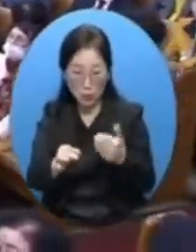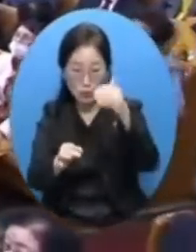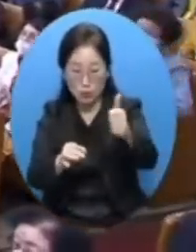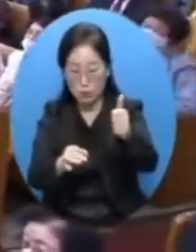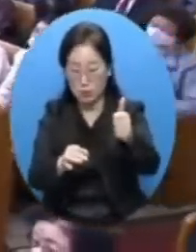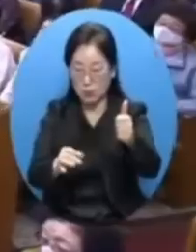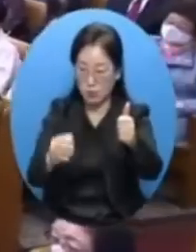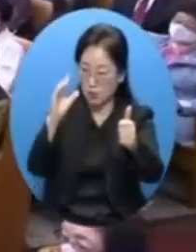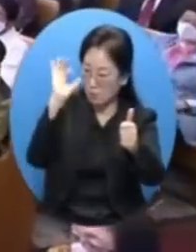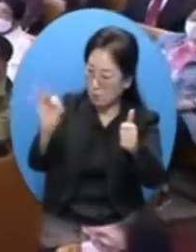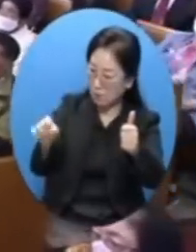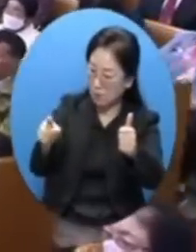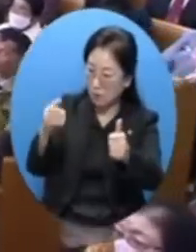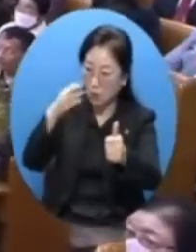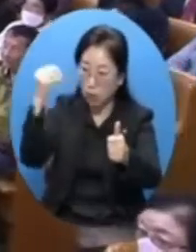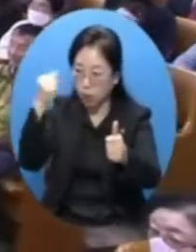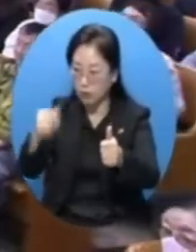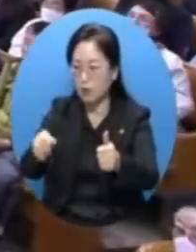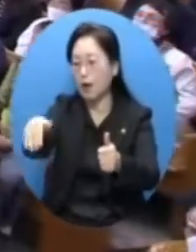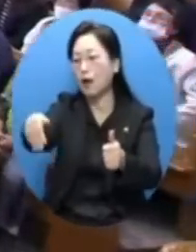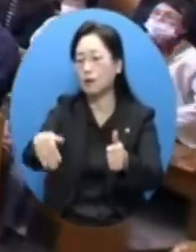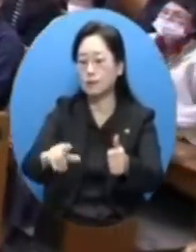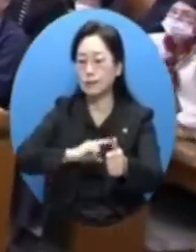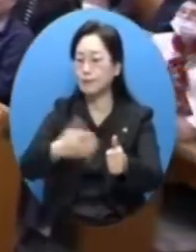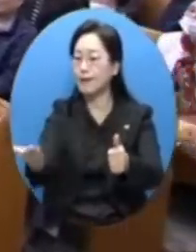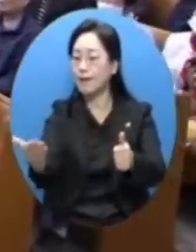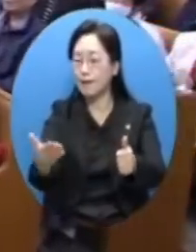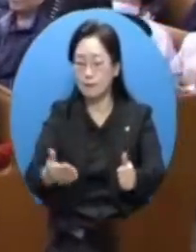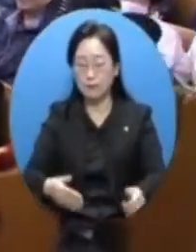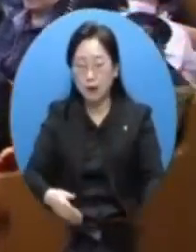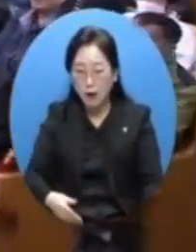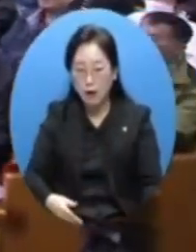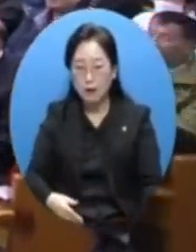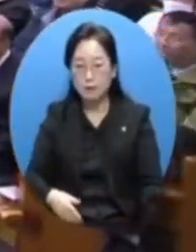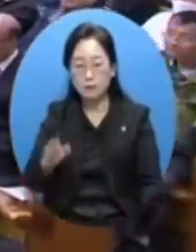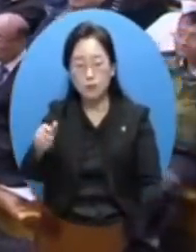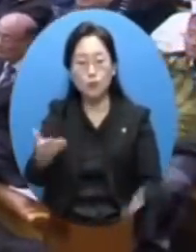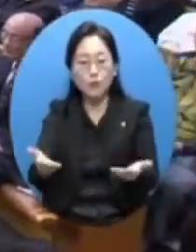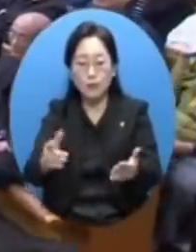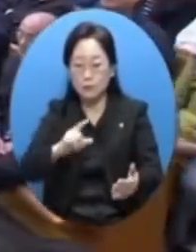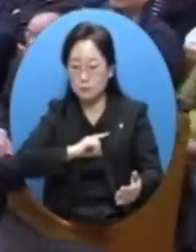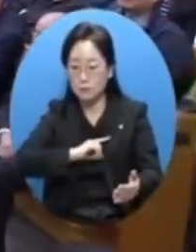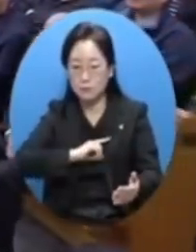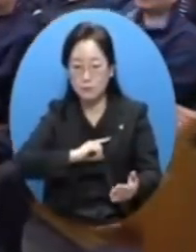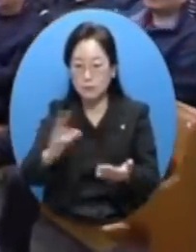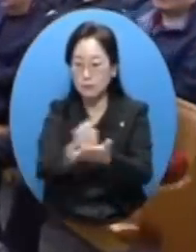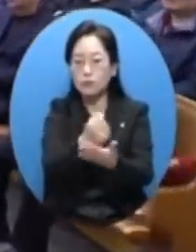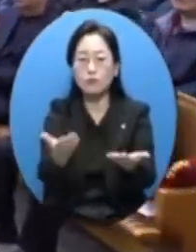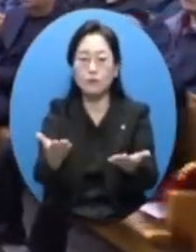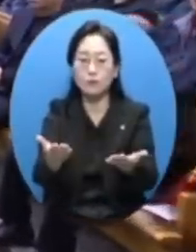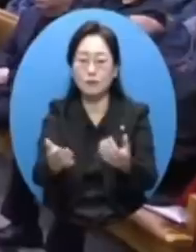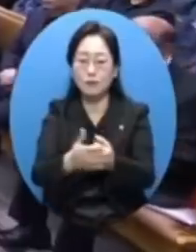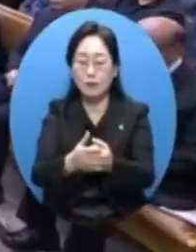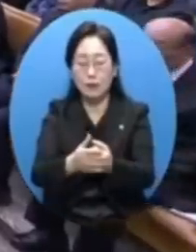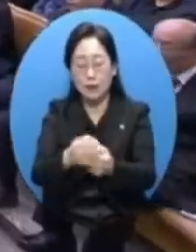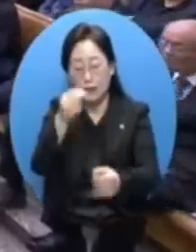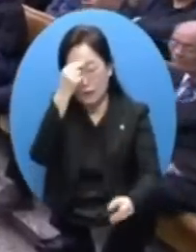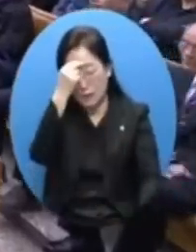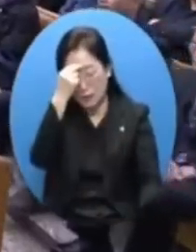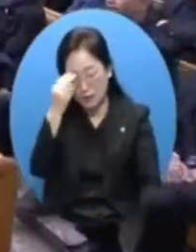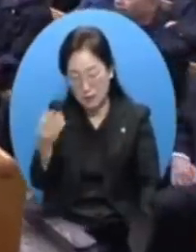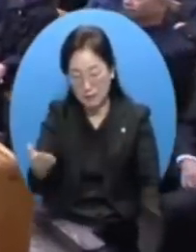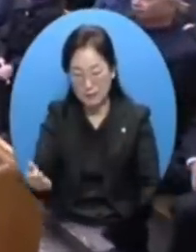내놓으라고 그래가지고 잘 나가다가 또 큰 어려움에 다가오게